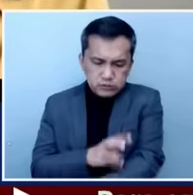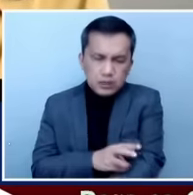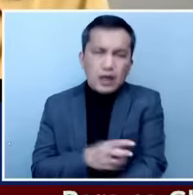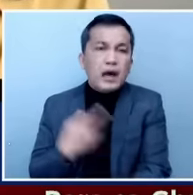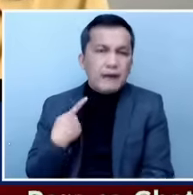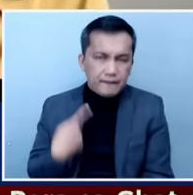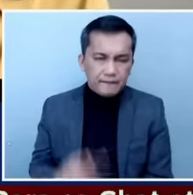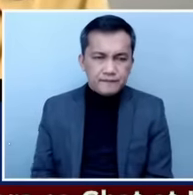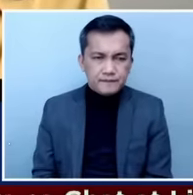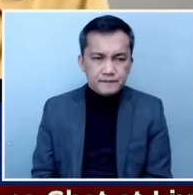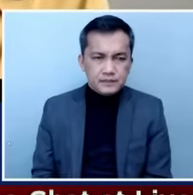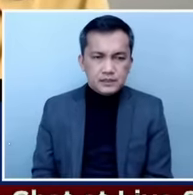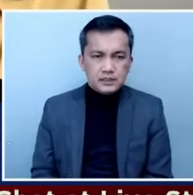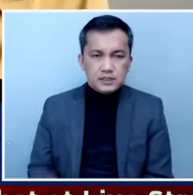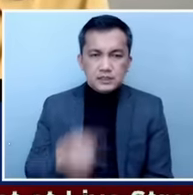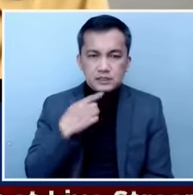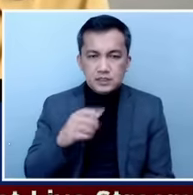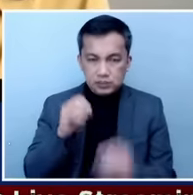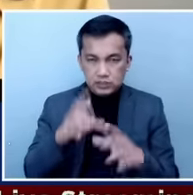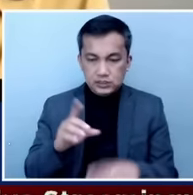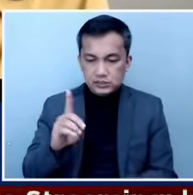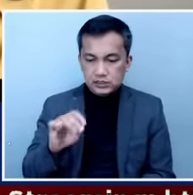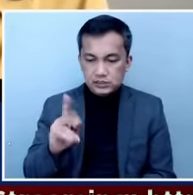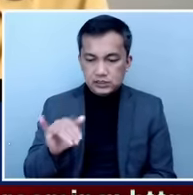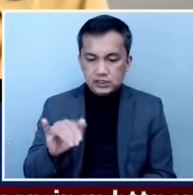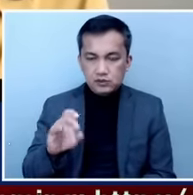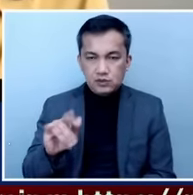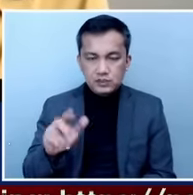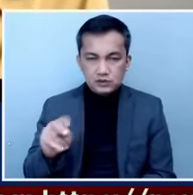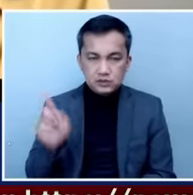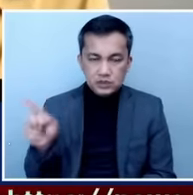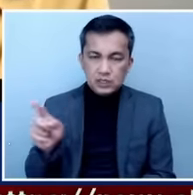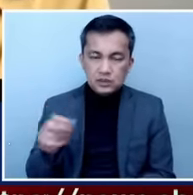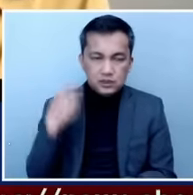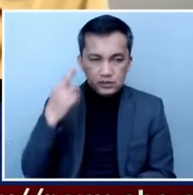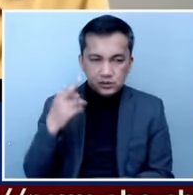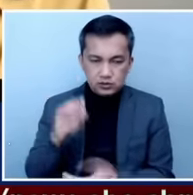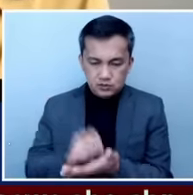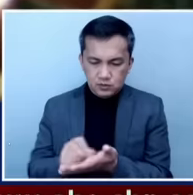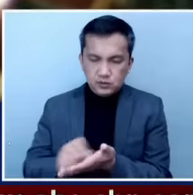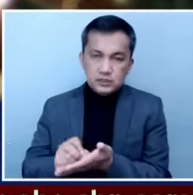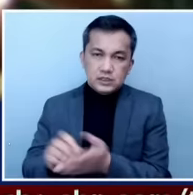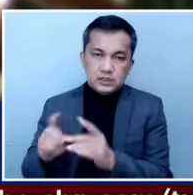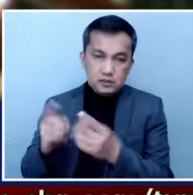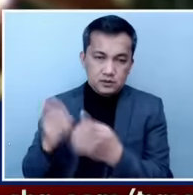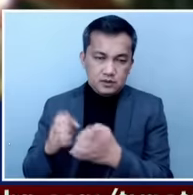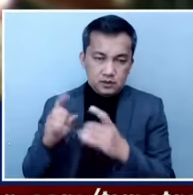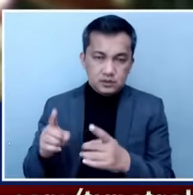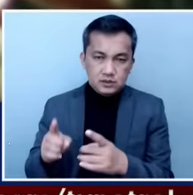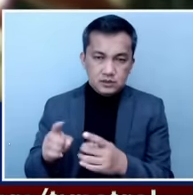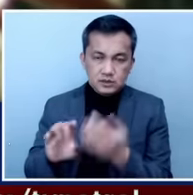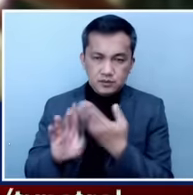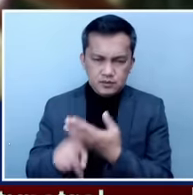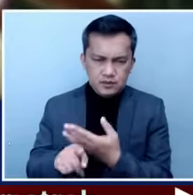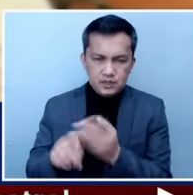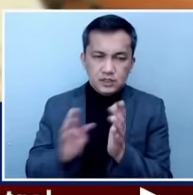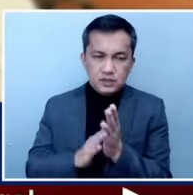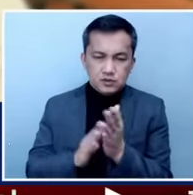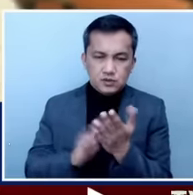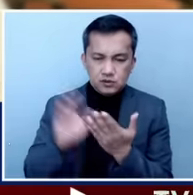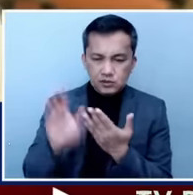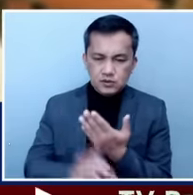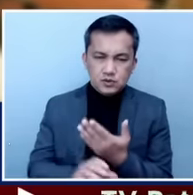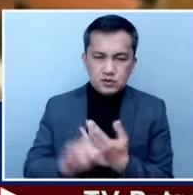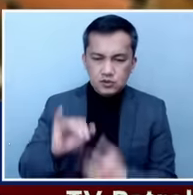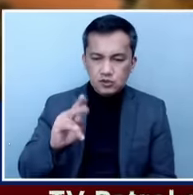sa Teachers Dignity Coalition, ito ang dahilan kaya sumulat sila sa Department of Education para ibalik ang school calendar sa